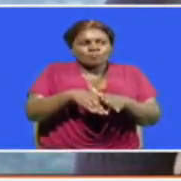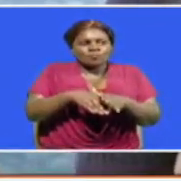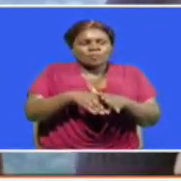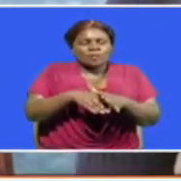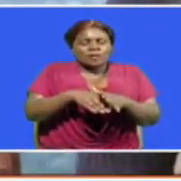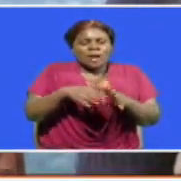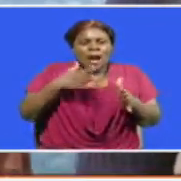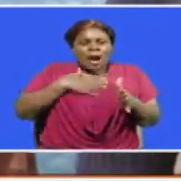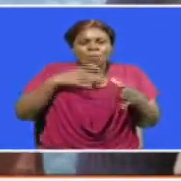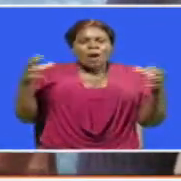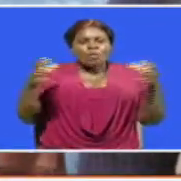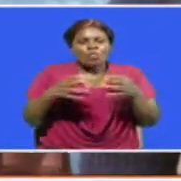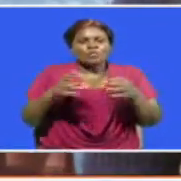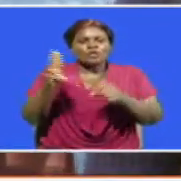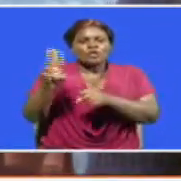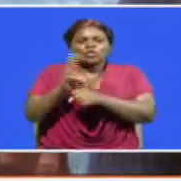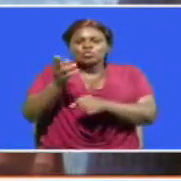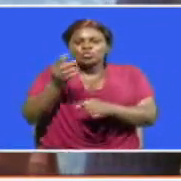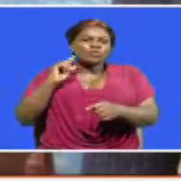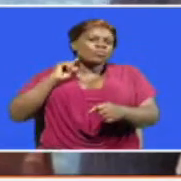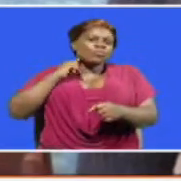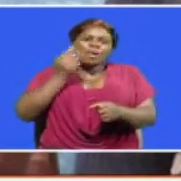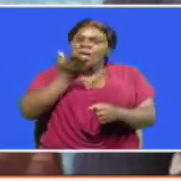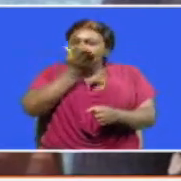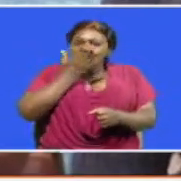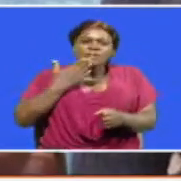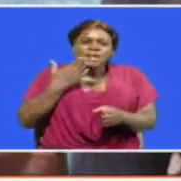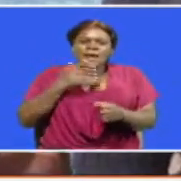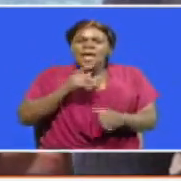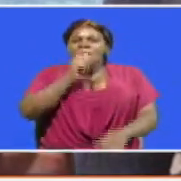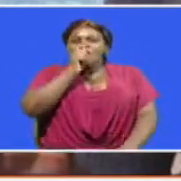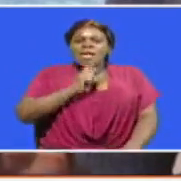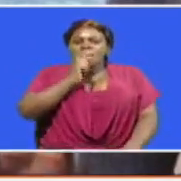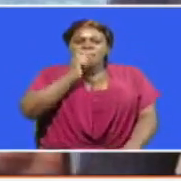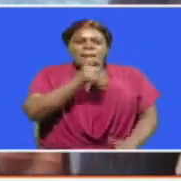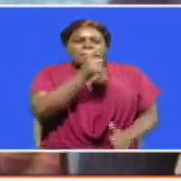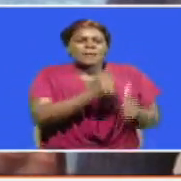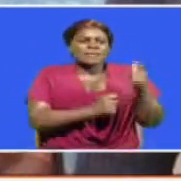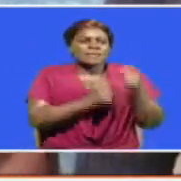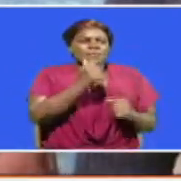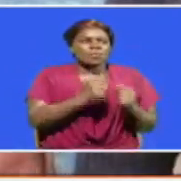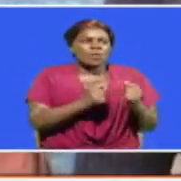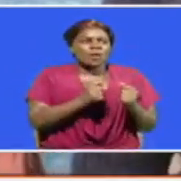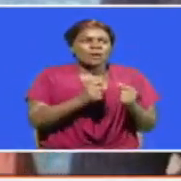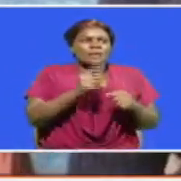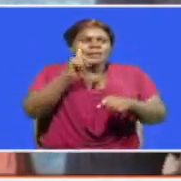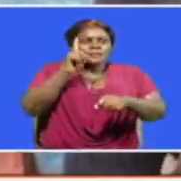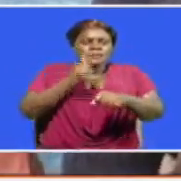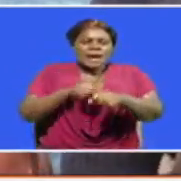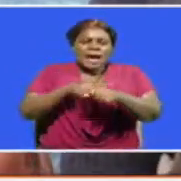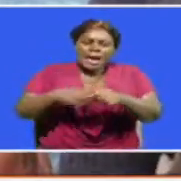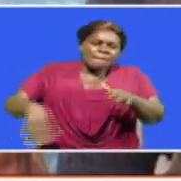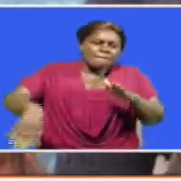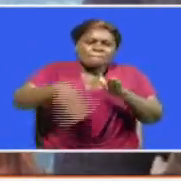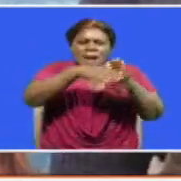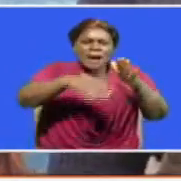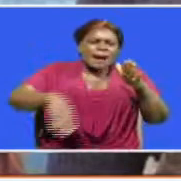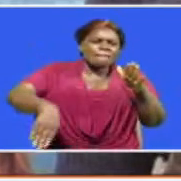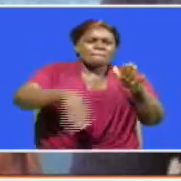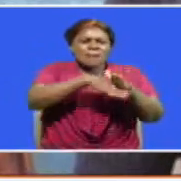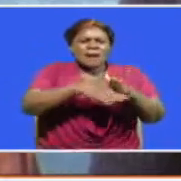wanatakemea sana asali, nyama, masiwa. Wakati tunapo sukumwa, tunapo